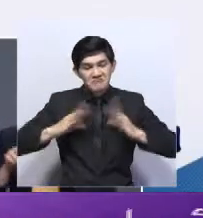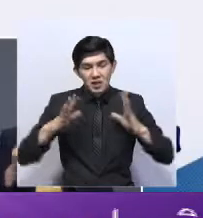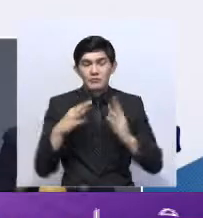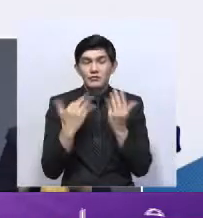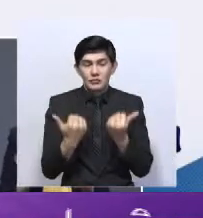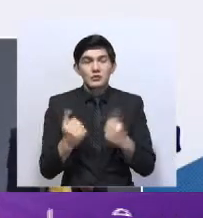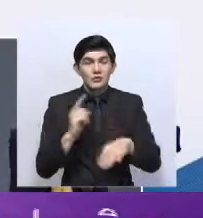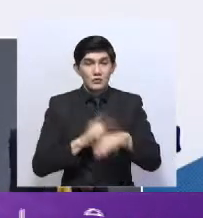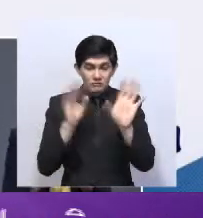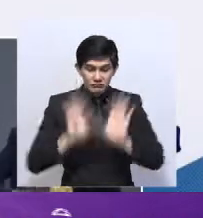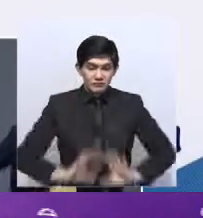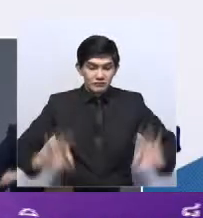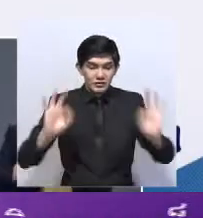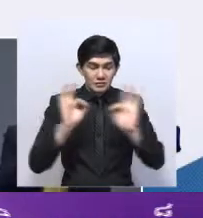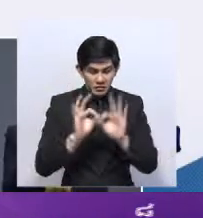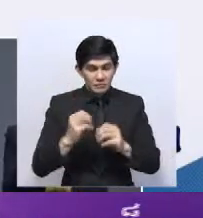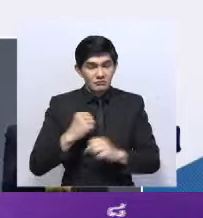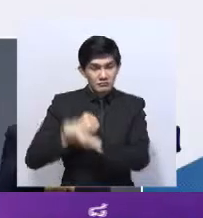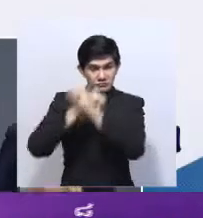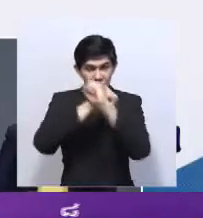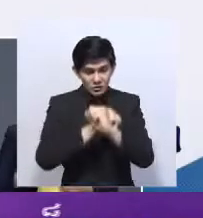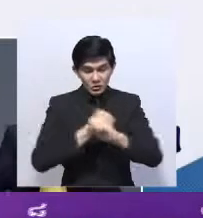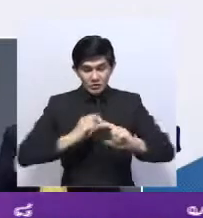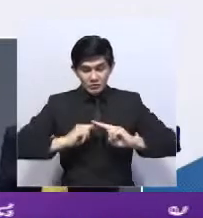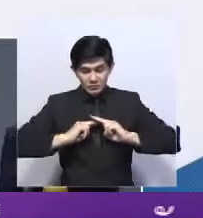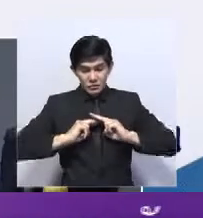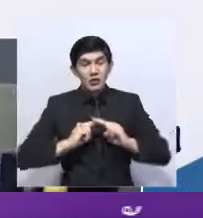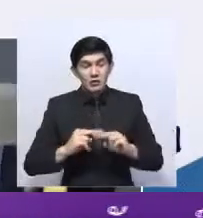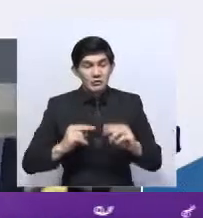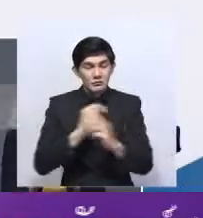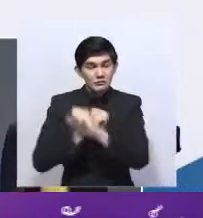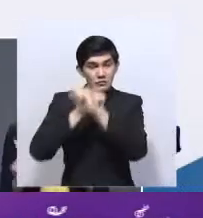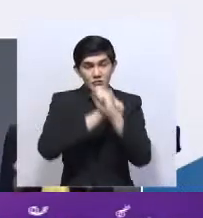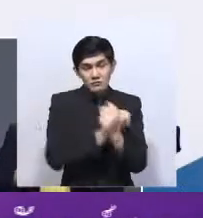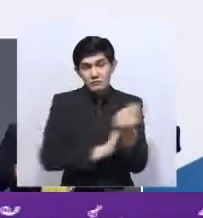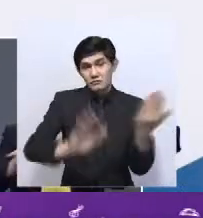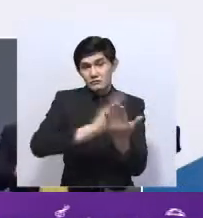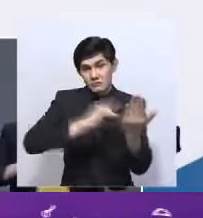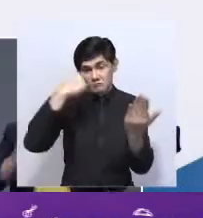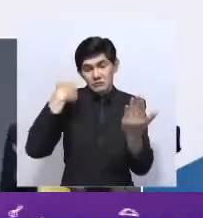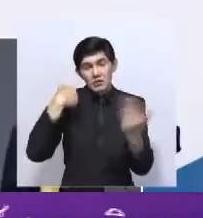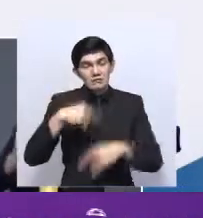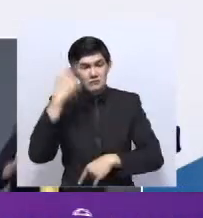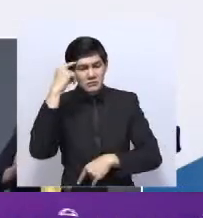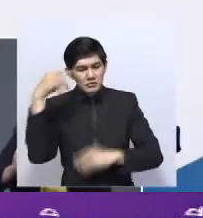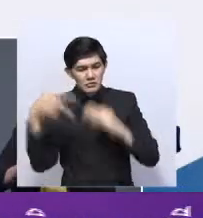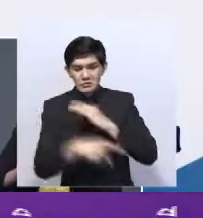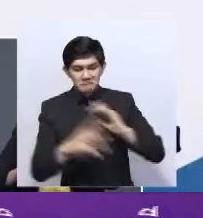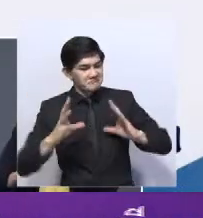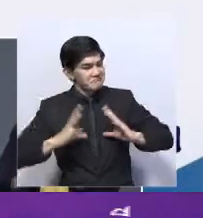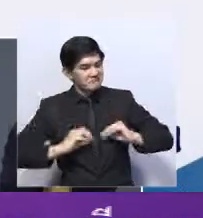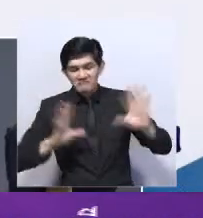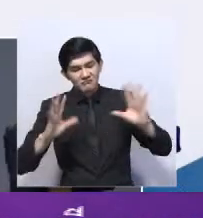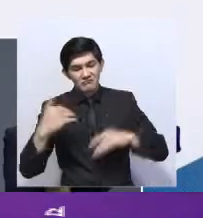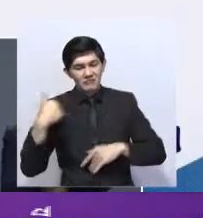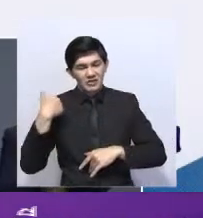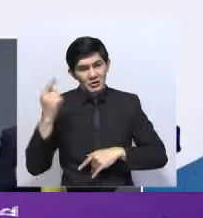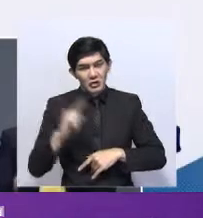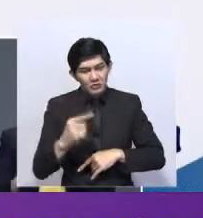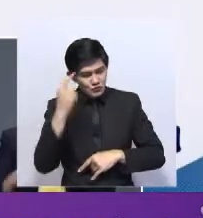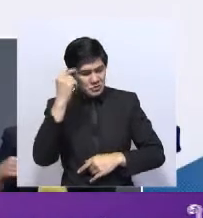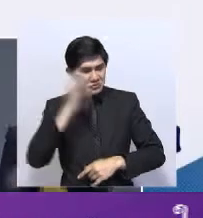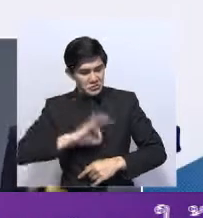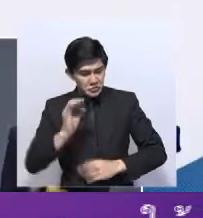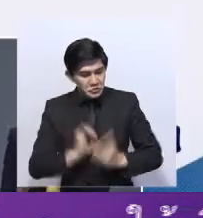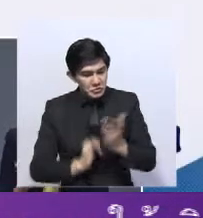าแล้วที่ต้องลุกขึ้นมาทำหน้าที่ปกป้องสิทธิของตนเองและประเทศชาติโดยไม่ทนต่อการทุจริตมีจิตสำนึกที่ถู